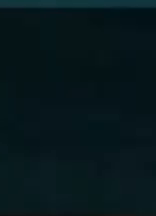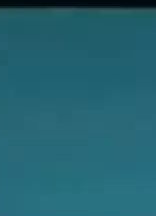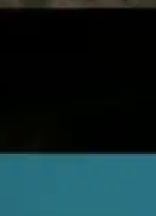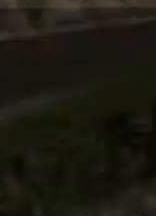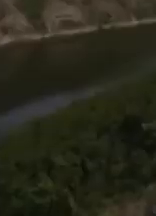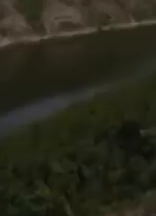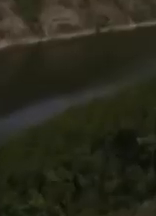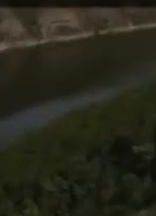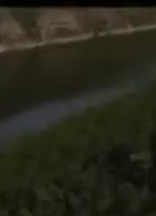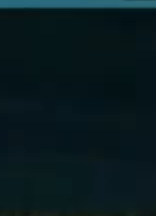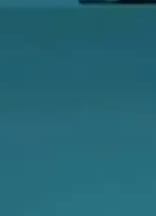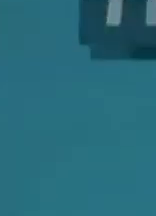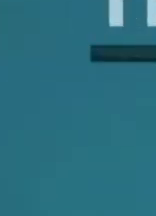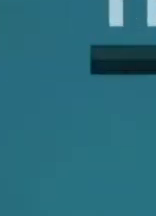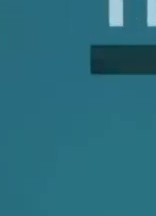Музика